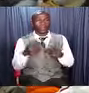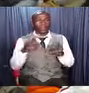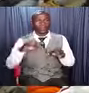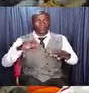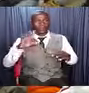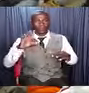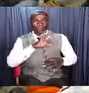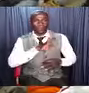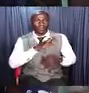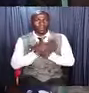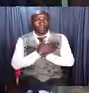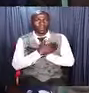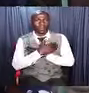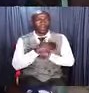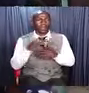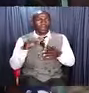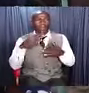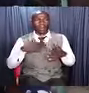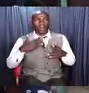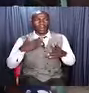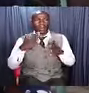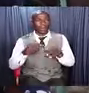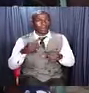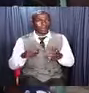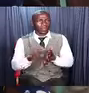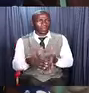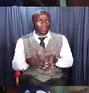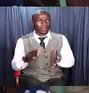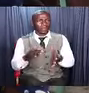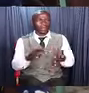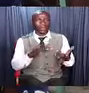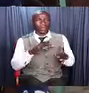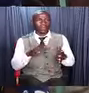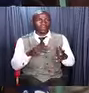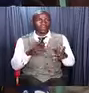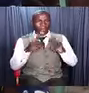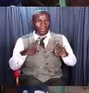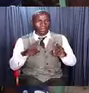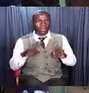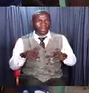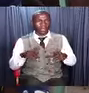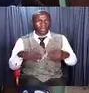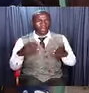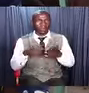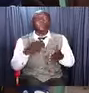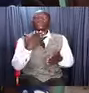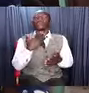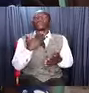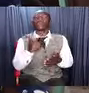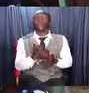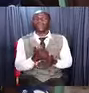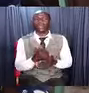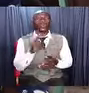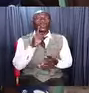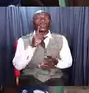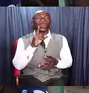And Jesus is the fruit of love. Mtu wangu akaendelea hivi huyu. And when this person goes on like this, with this peace, namtimiziaje za moyo wake. I will fulfill their heart desire.